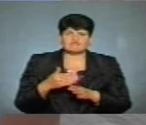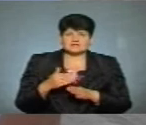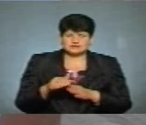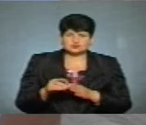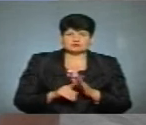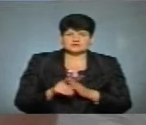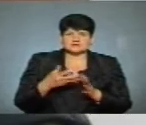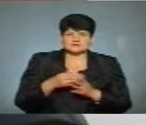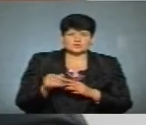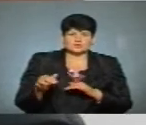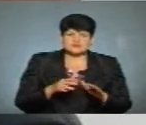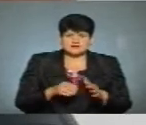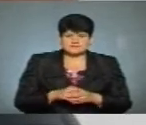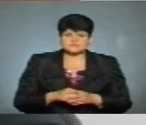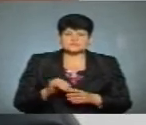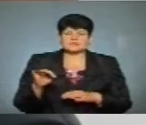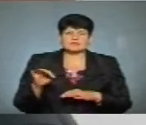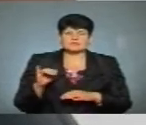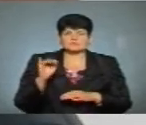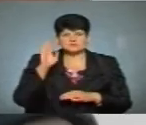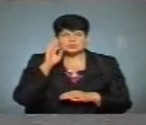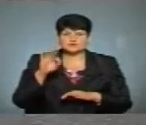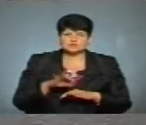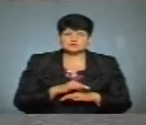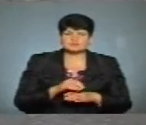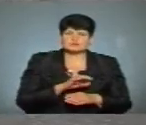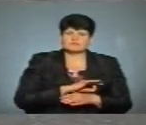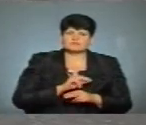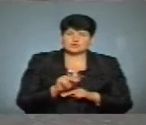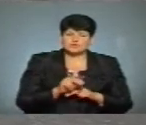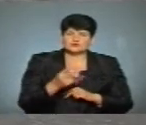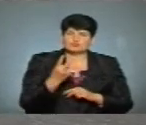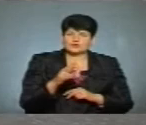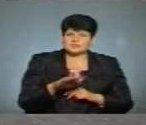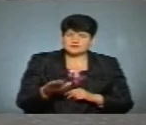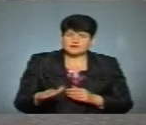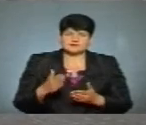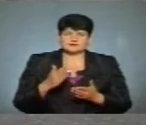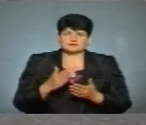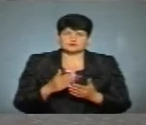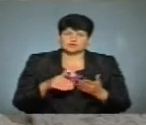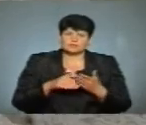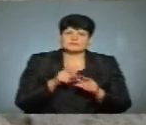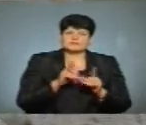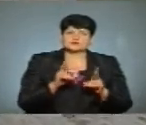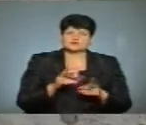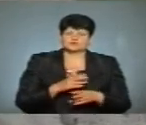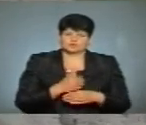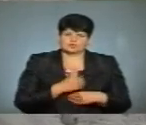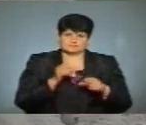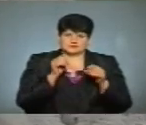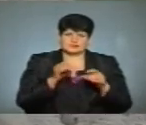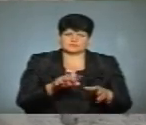почати свою діяльність. Ігор одружений, виховує двох дітей. Чоловік допомагає тим, хто прагне позбутися від залежності, а тим, хто